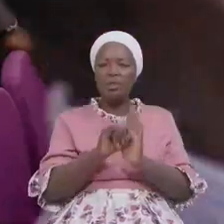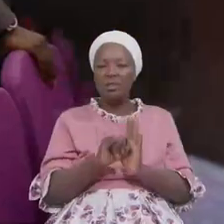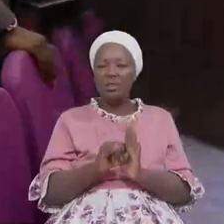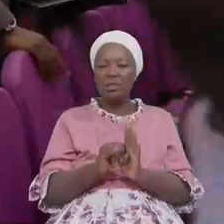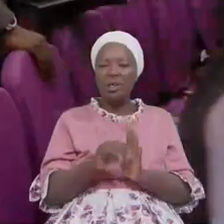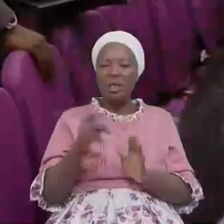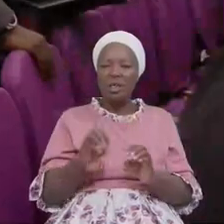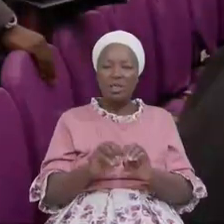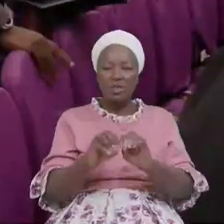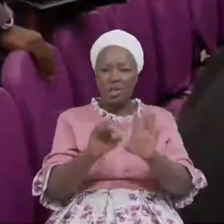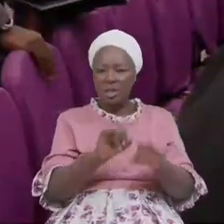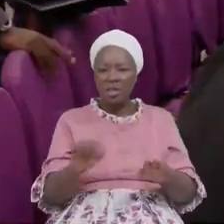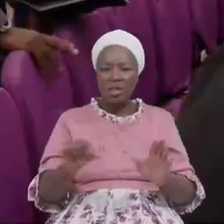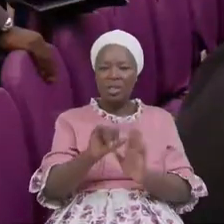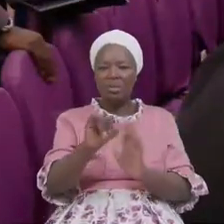Une image radieuse.